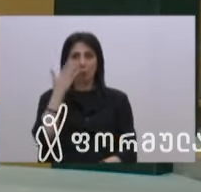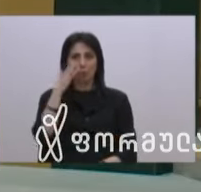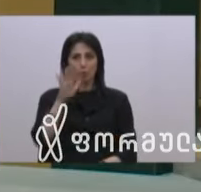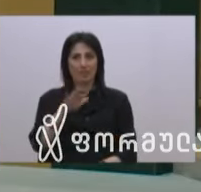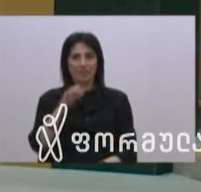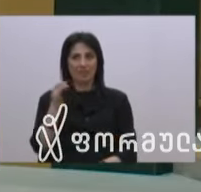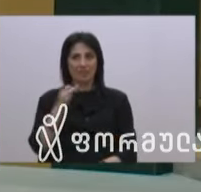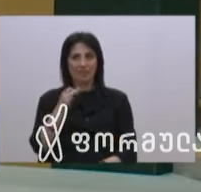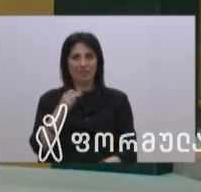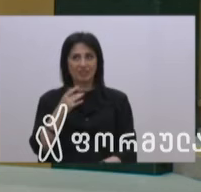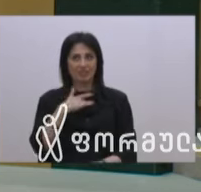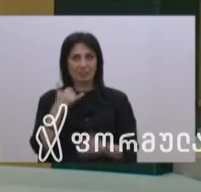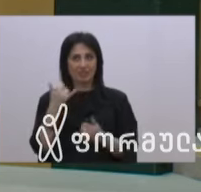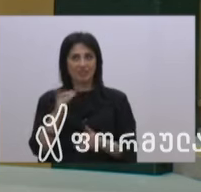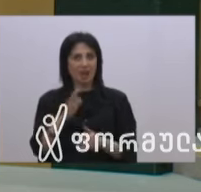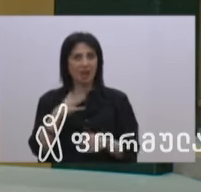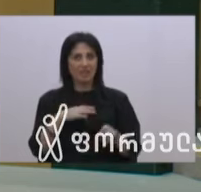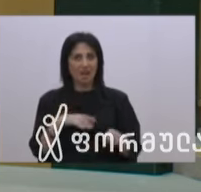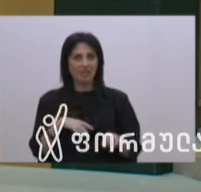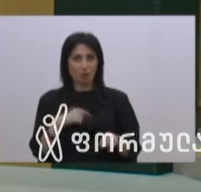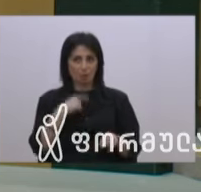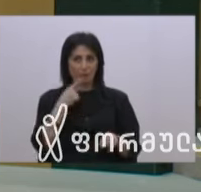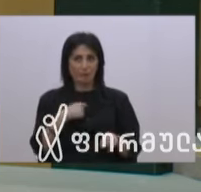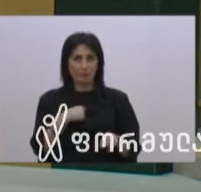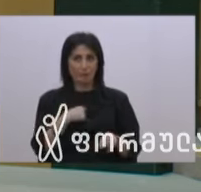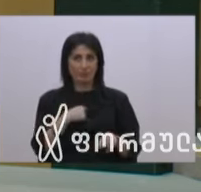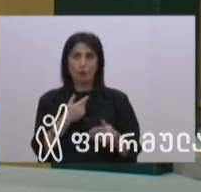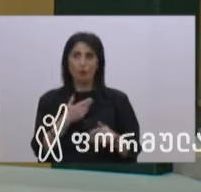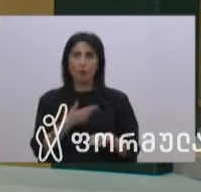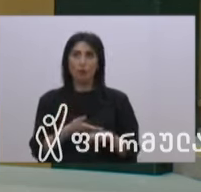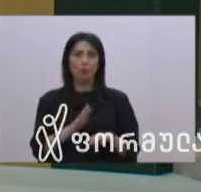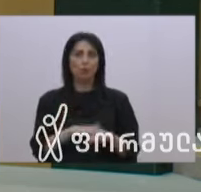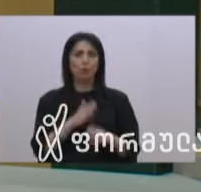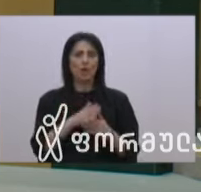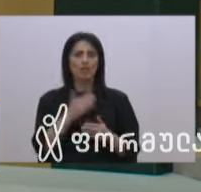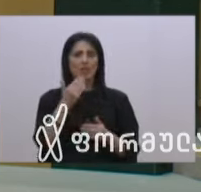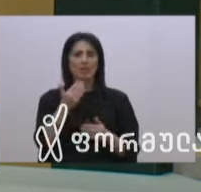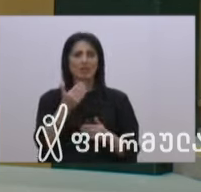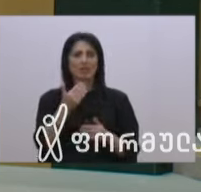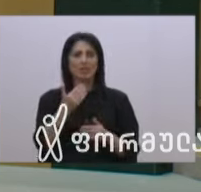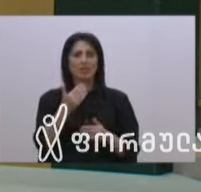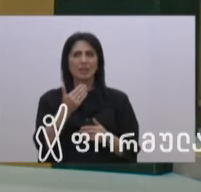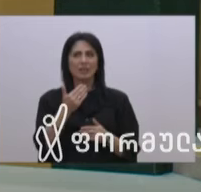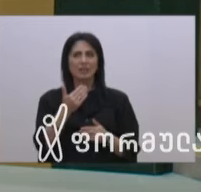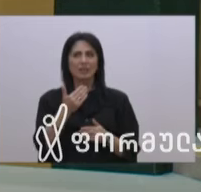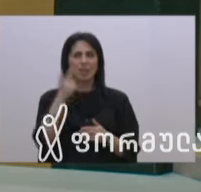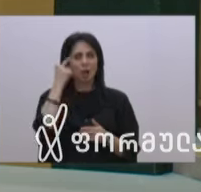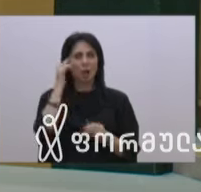ქვეყნის ინტერესებს ხარბეს სახურე და არა საქართველოს, ხო? რთულად არის ქალბატონო ანა თქვენი